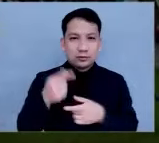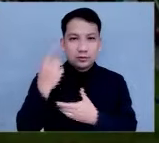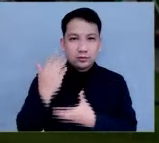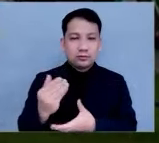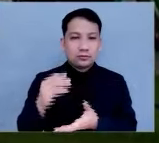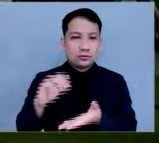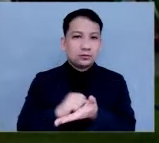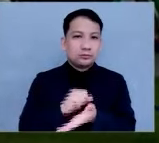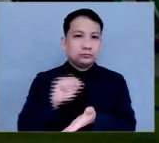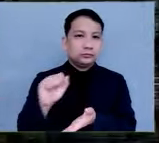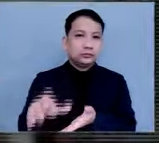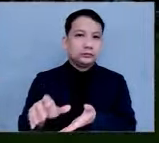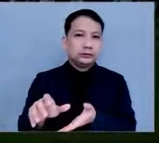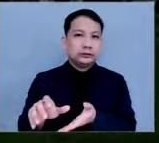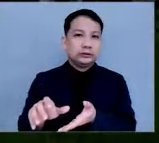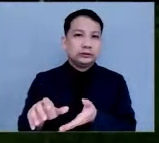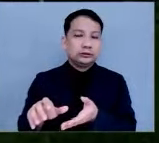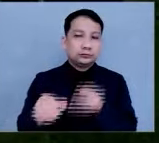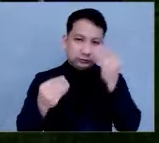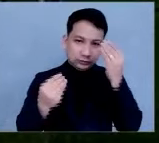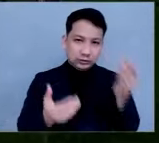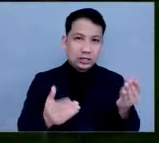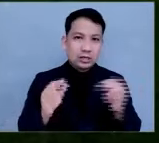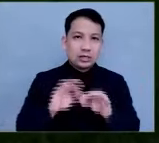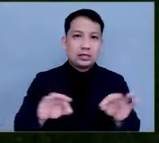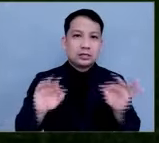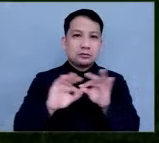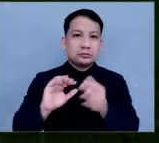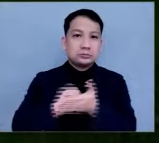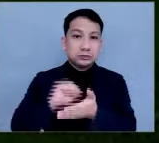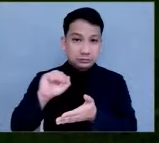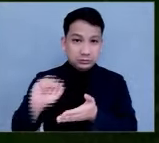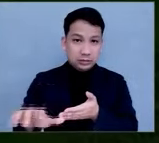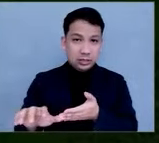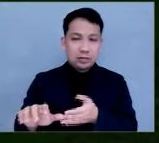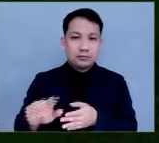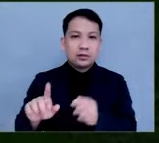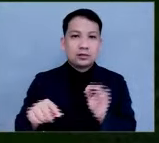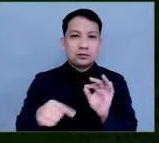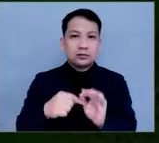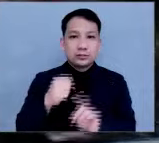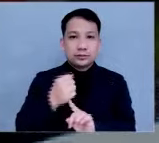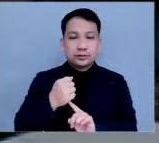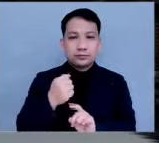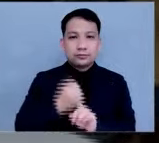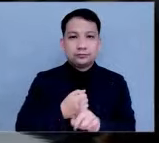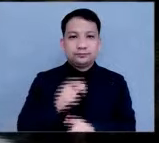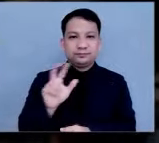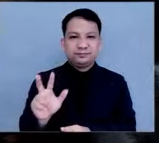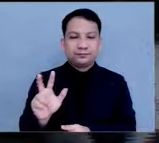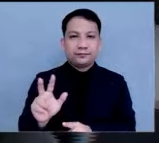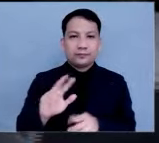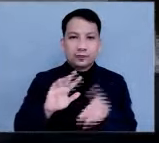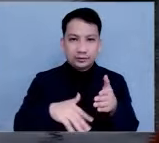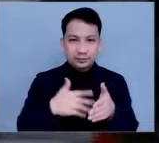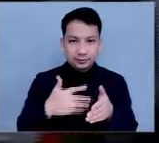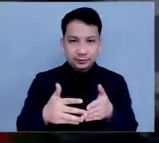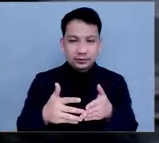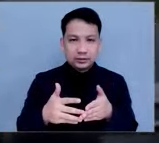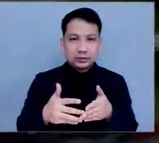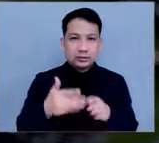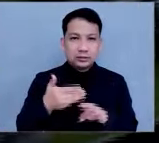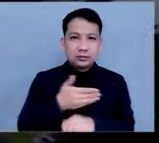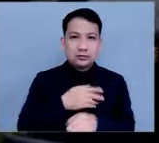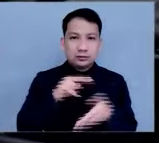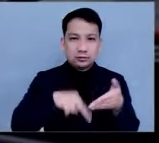quash information ng kampo ni Guo. Sakaling ibasura ang motion ito, itinakda sa September 30 ang bagong petsa ng arraignment at pre-trial